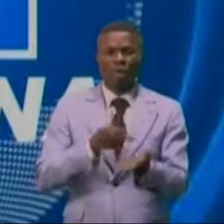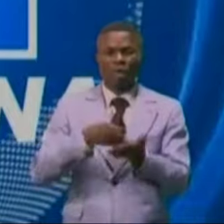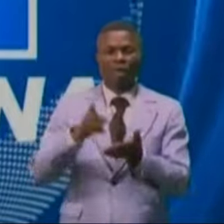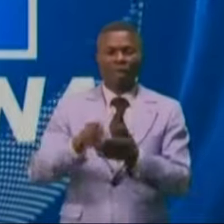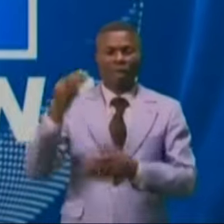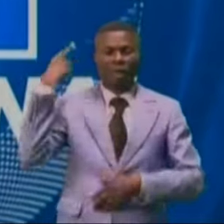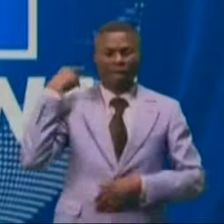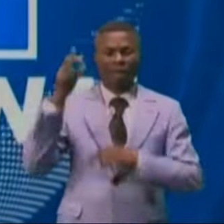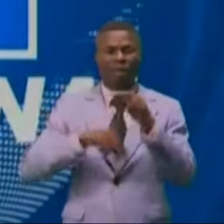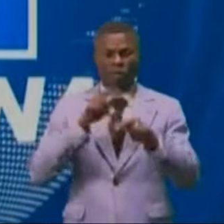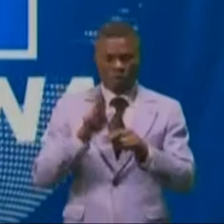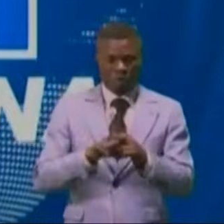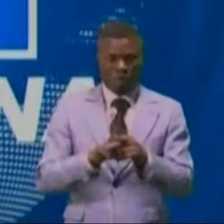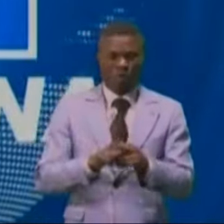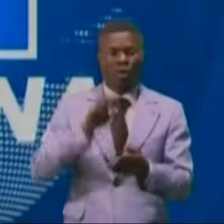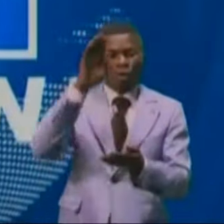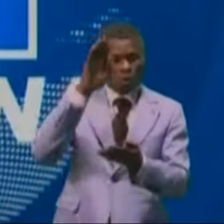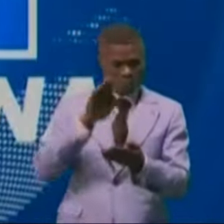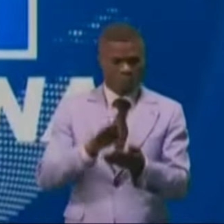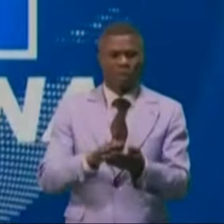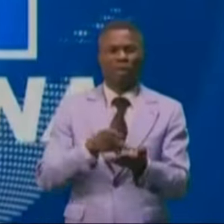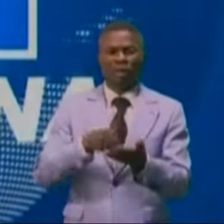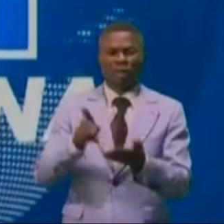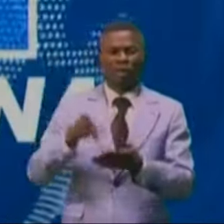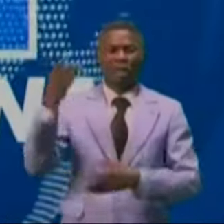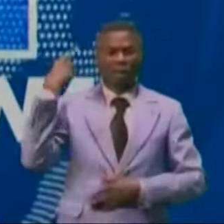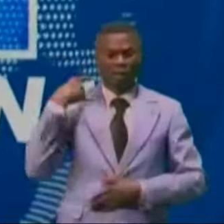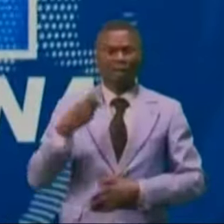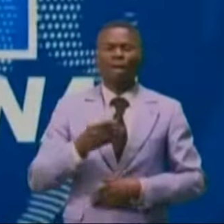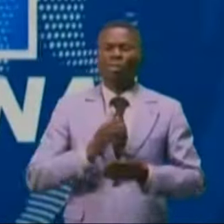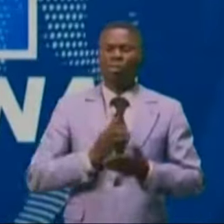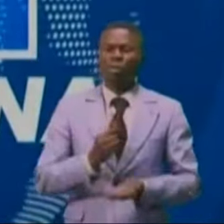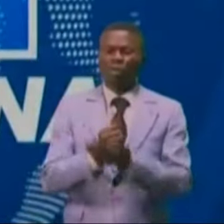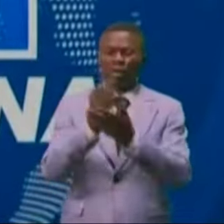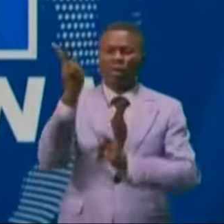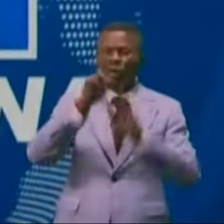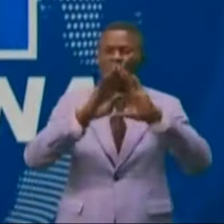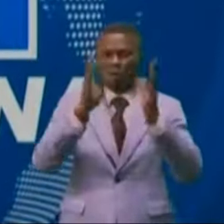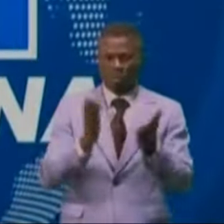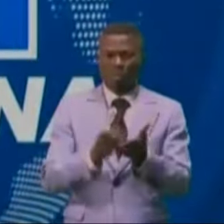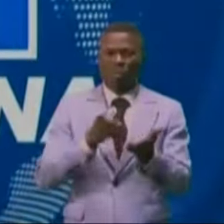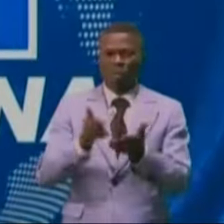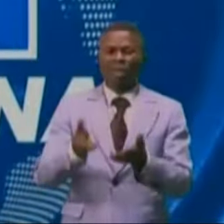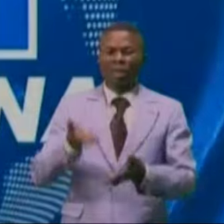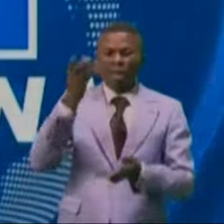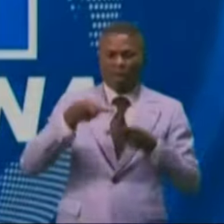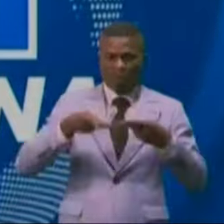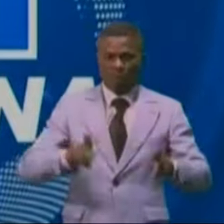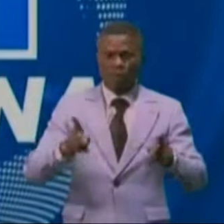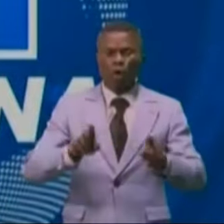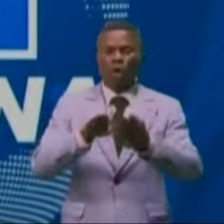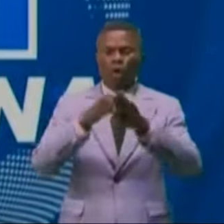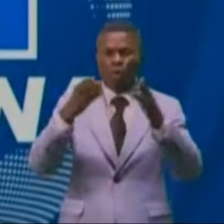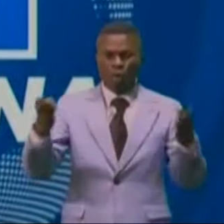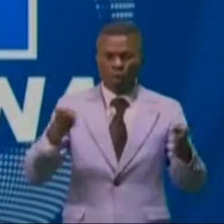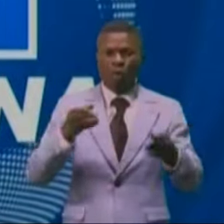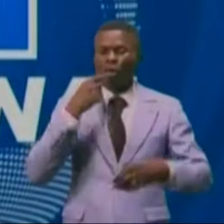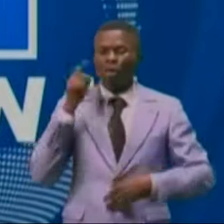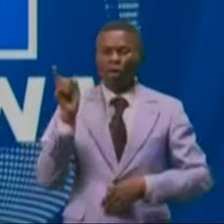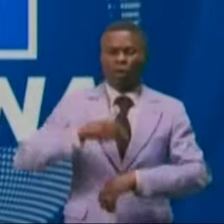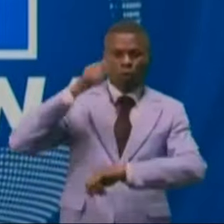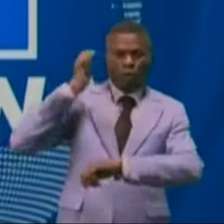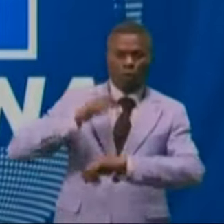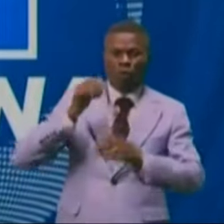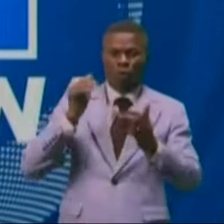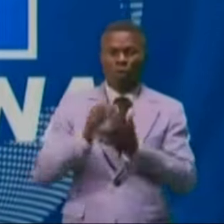députés nationaux. Ils seront revus à la baisse pour répondre aux souhaits de la population. Il a également autorisé l'ouverture d'une instruction judiciaire